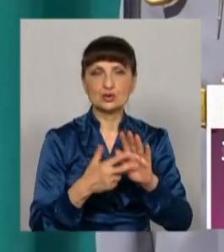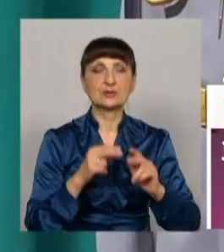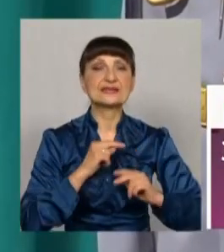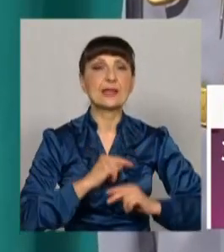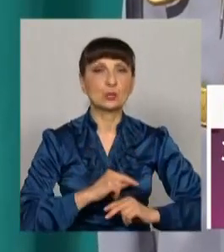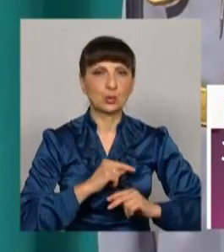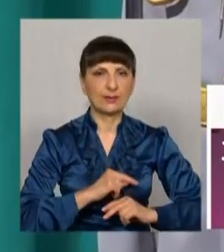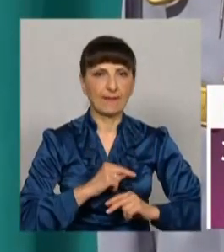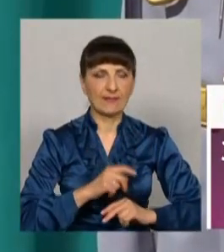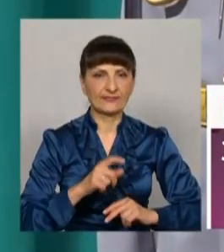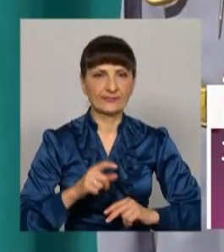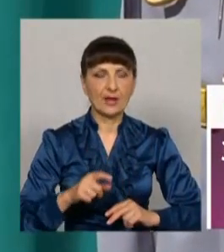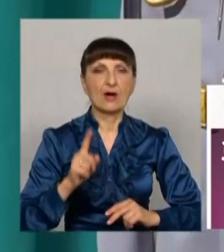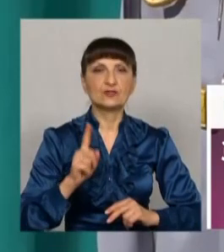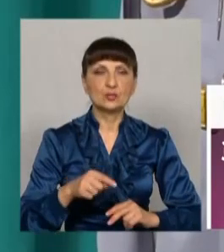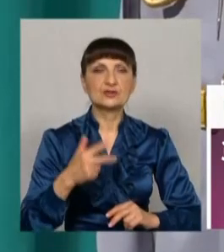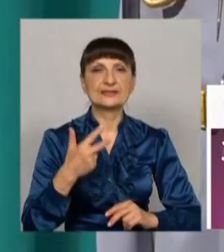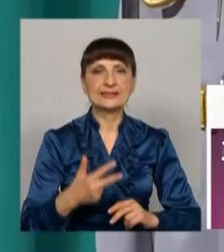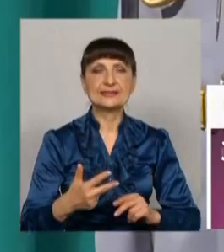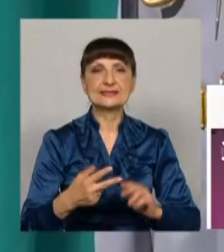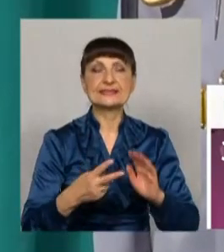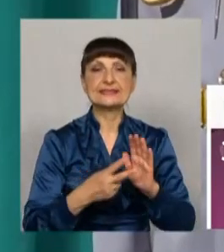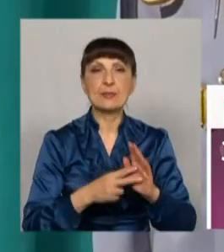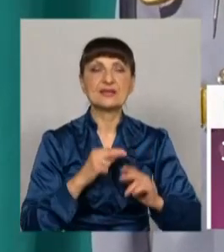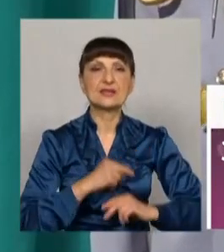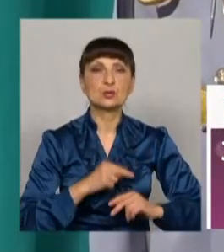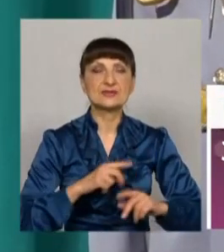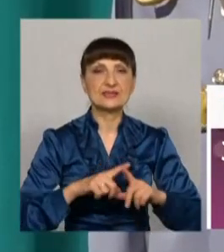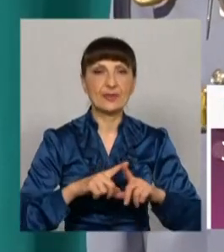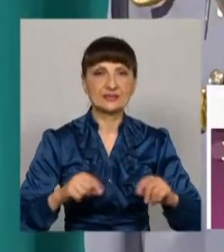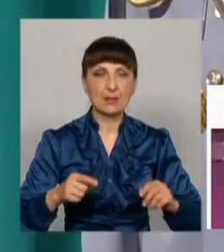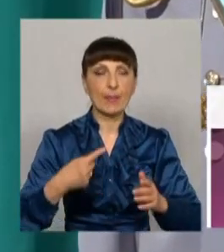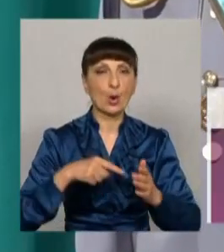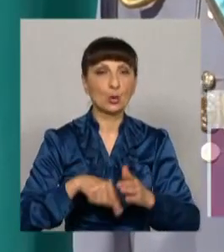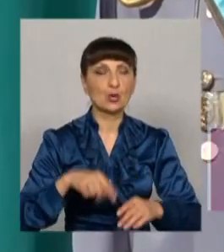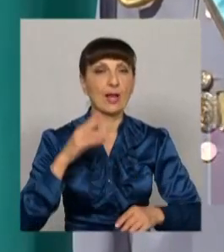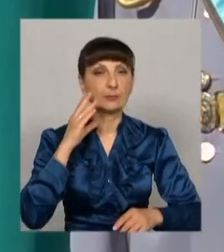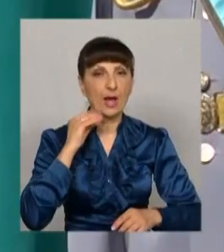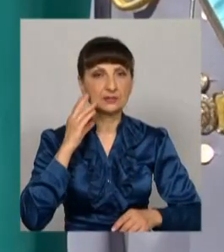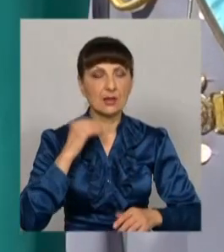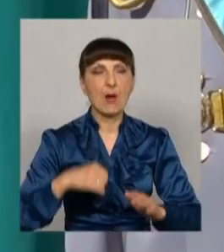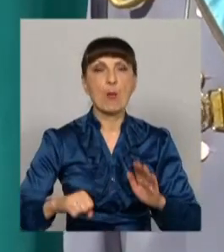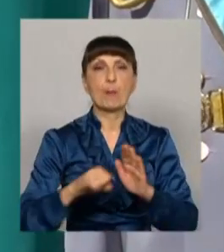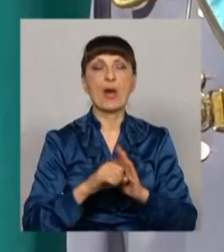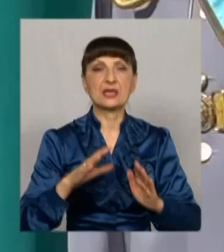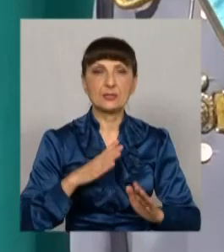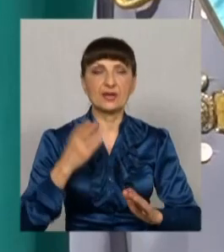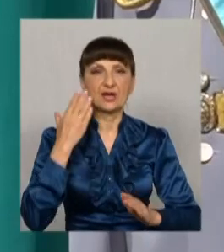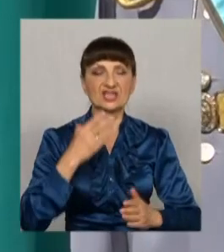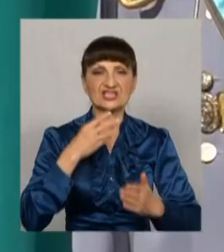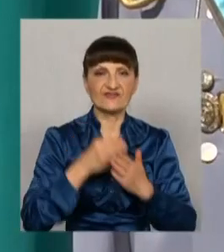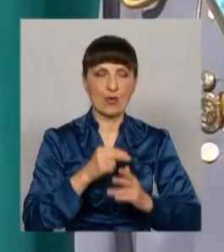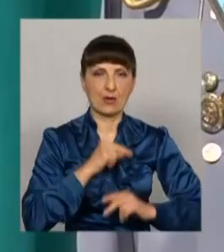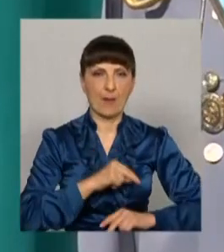сотрудников, в том числе 37 сотрудников департамента по городу Алматы, погибли при исполнении своих